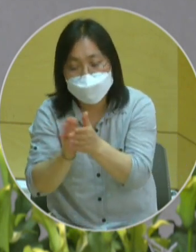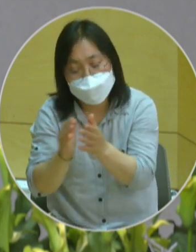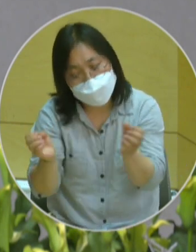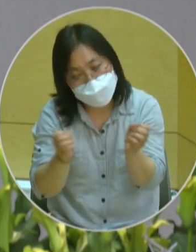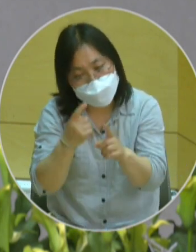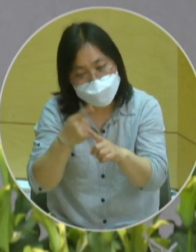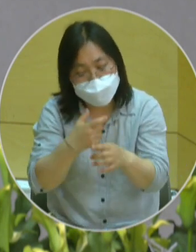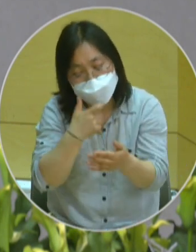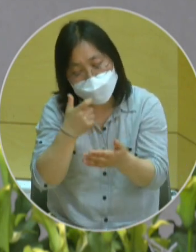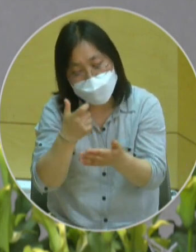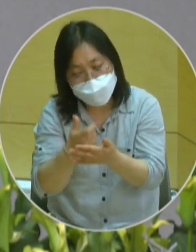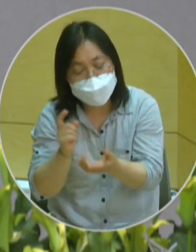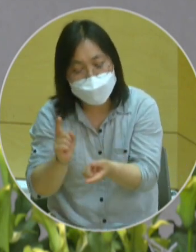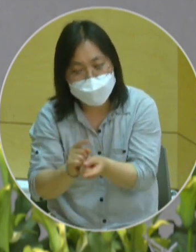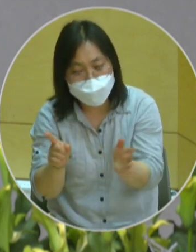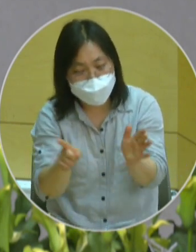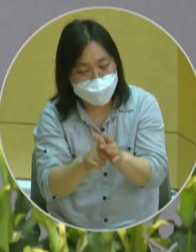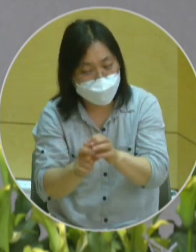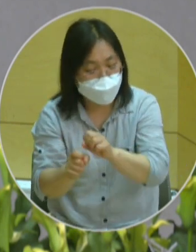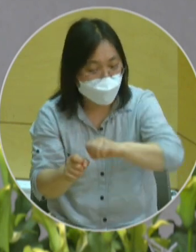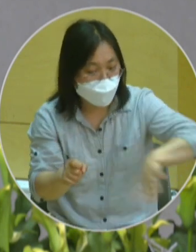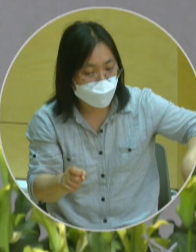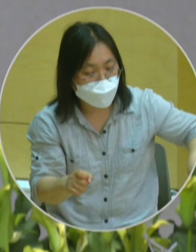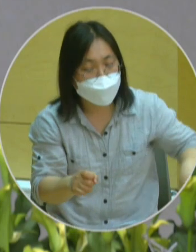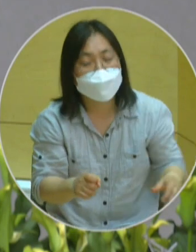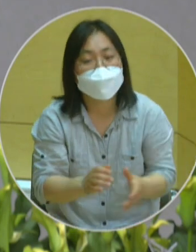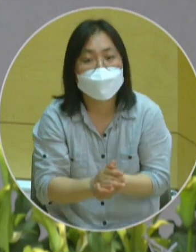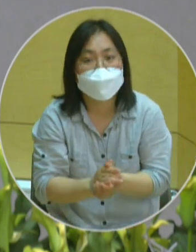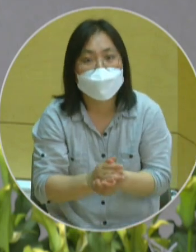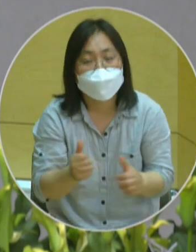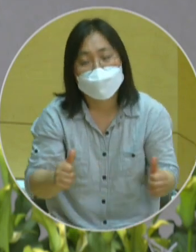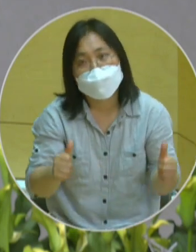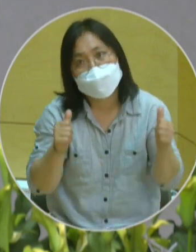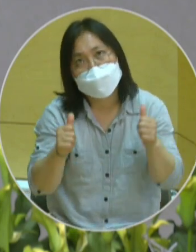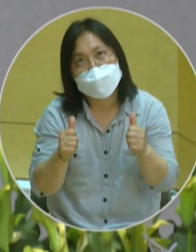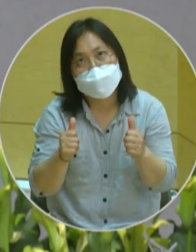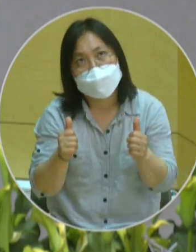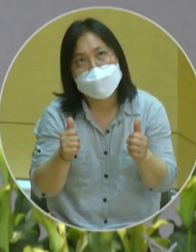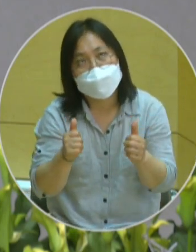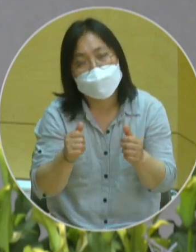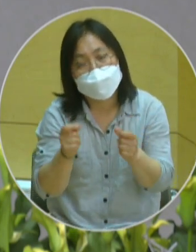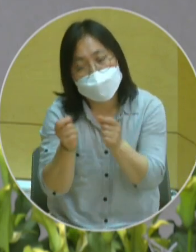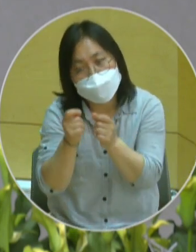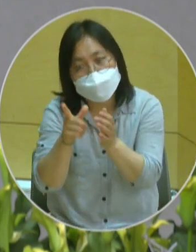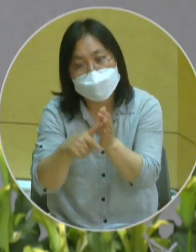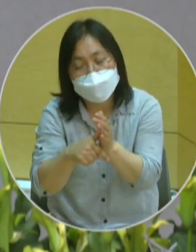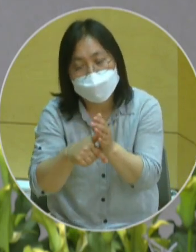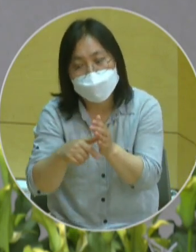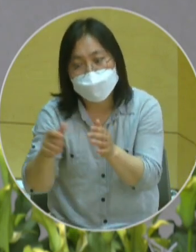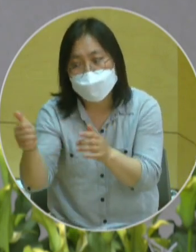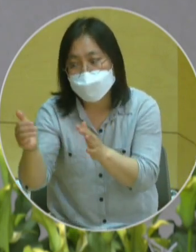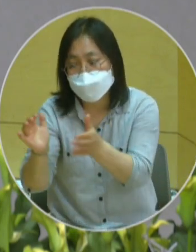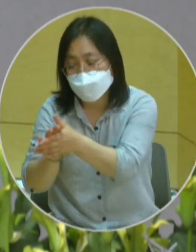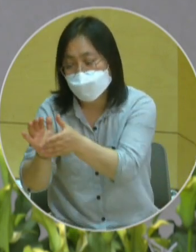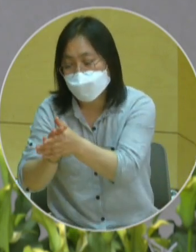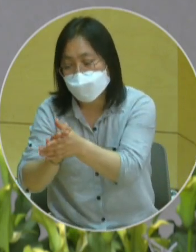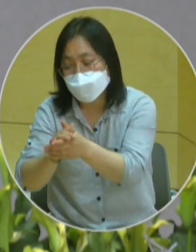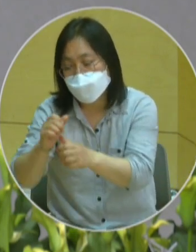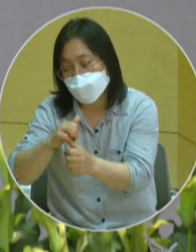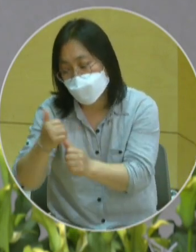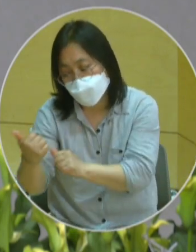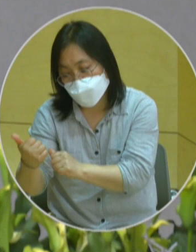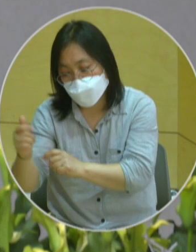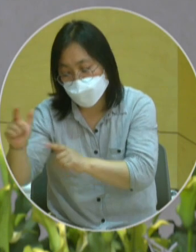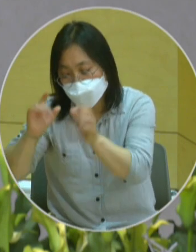대화하면서 감동받아서 신앙의 길을 떠났습니다. 졸업을 얼마 앞두고 이 친구가 무신론자 이 친구가 허무하게 세상을 떠나는